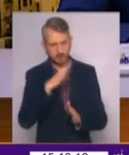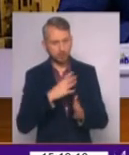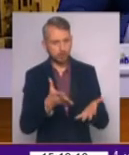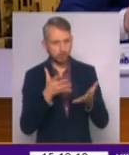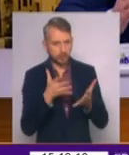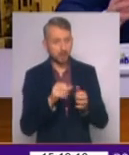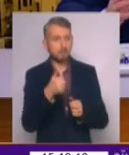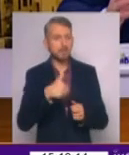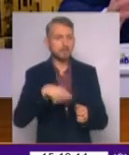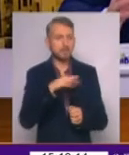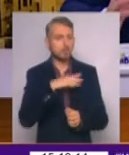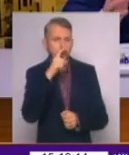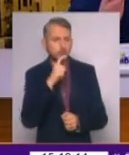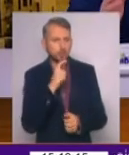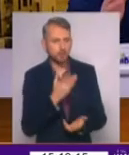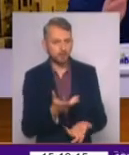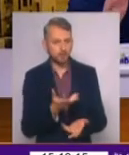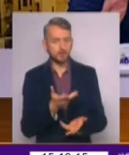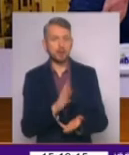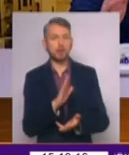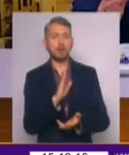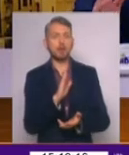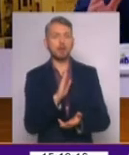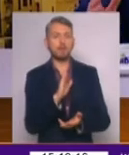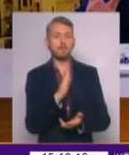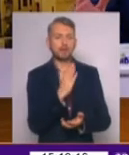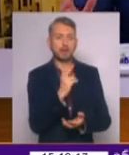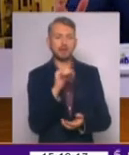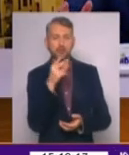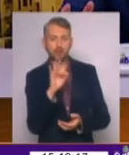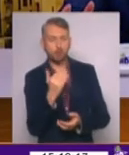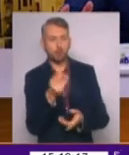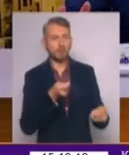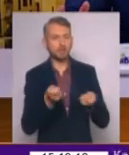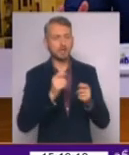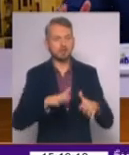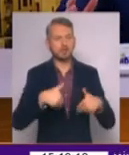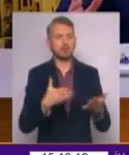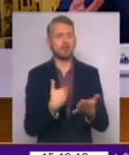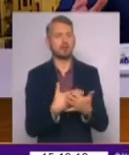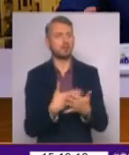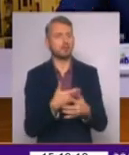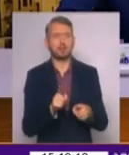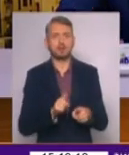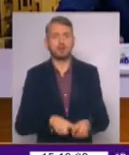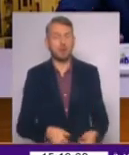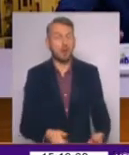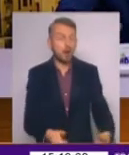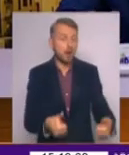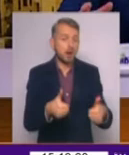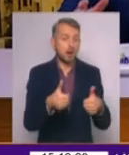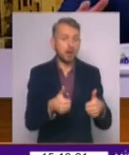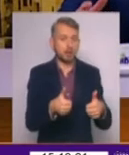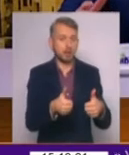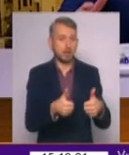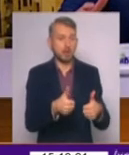перш за все, було нерозуміння. Віталій Володимирович і його адміністрація презентували це, ніби це панацея від всіх бід, і трохи це